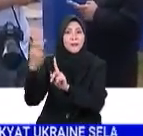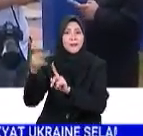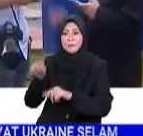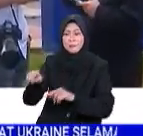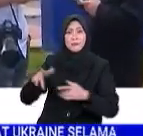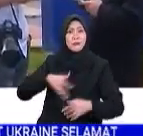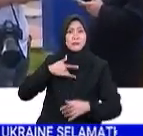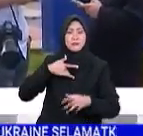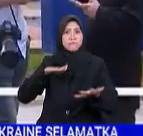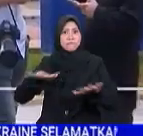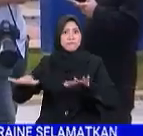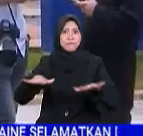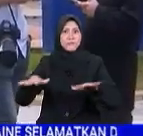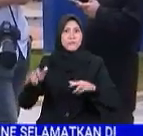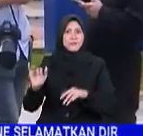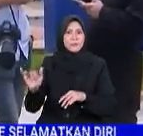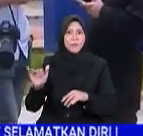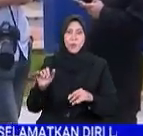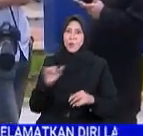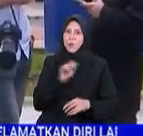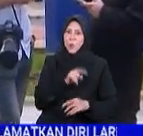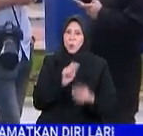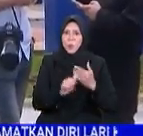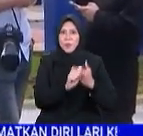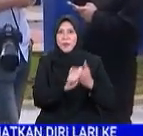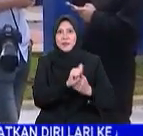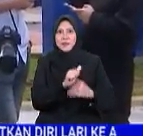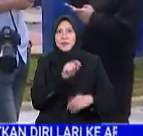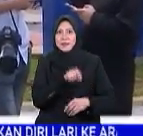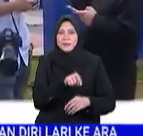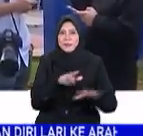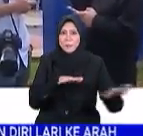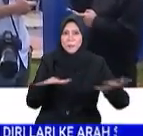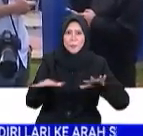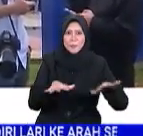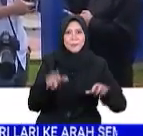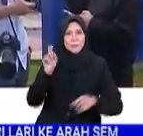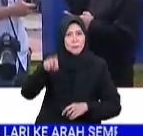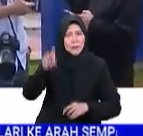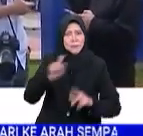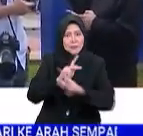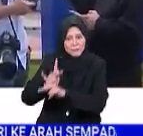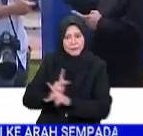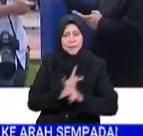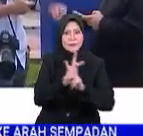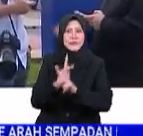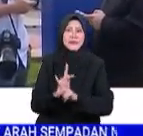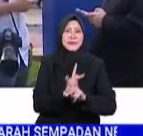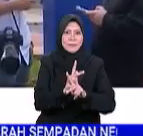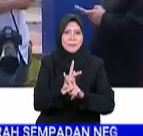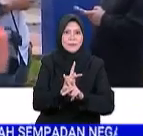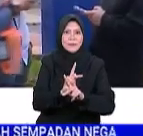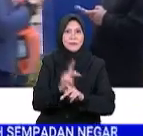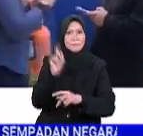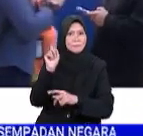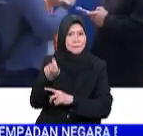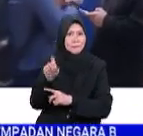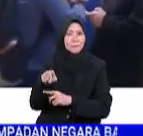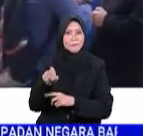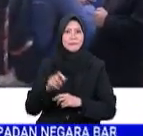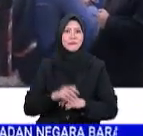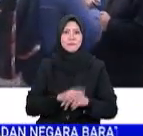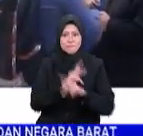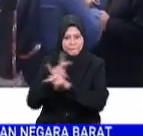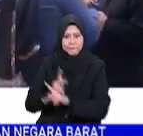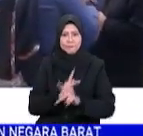dia rasa juga. So, saya cakap, oh ini bukan benda kecil lah. Ini bukan benda kecil. So, kita kena ambil langkah jaga-jaga. Semua kena evacuate lah. Memang kena